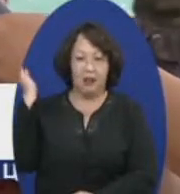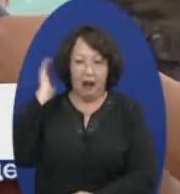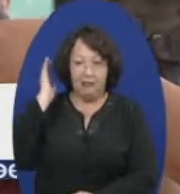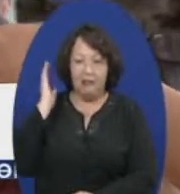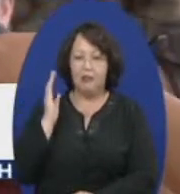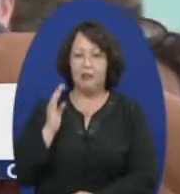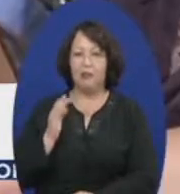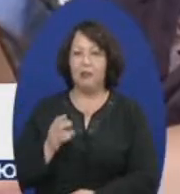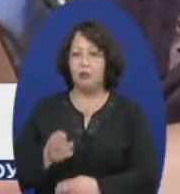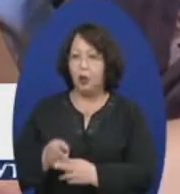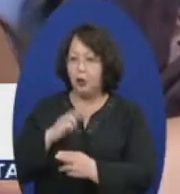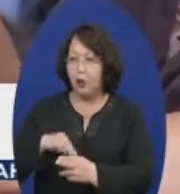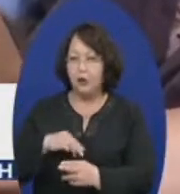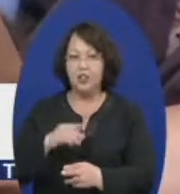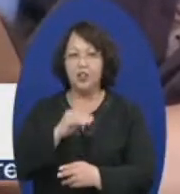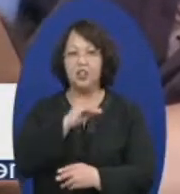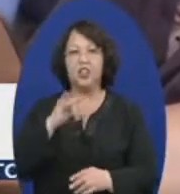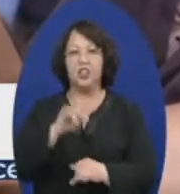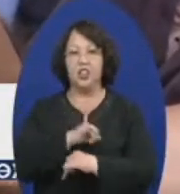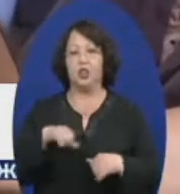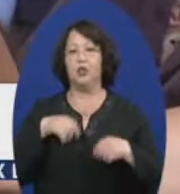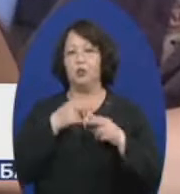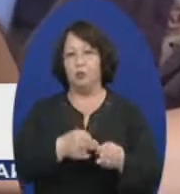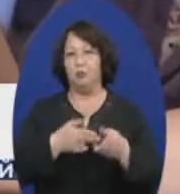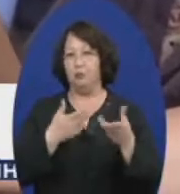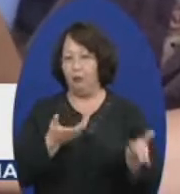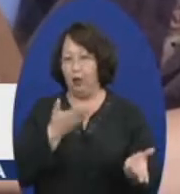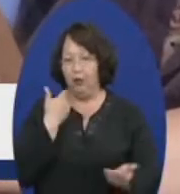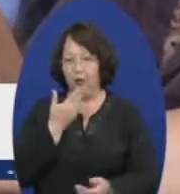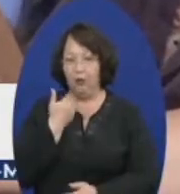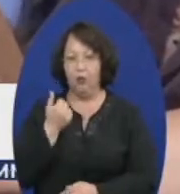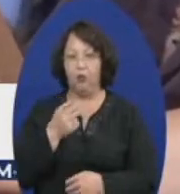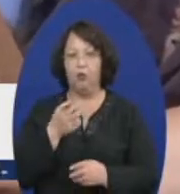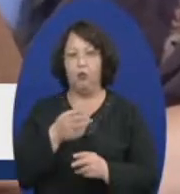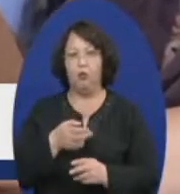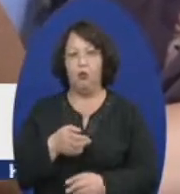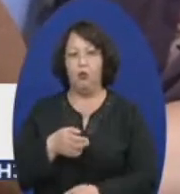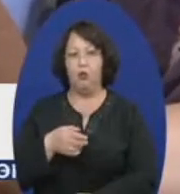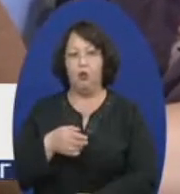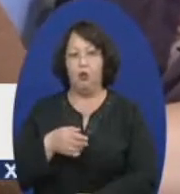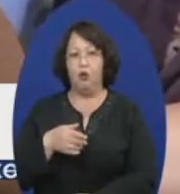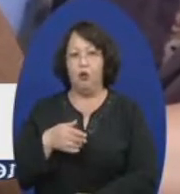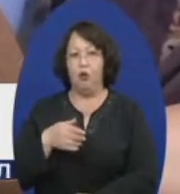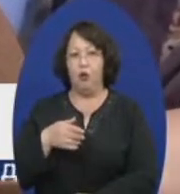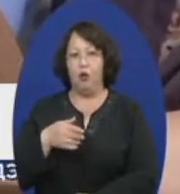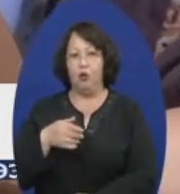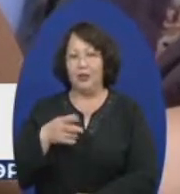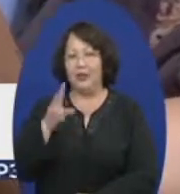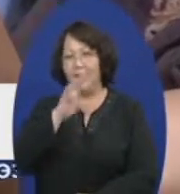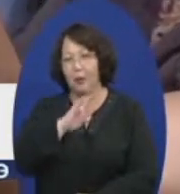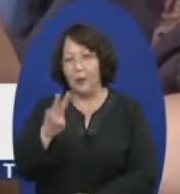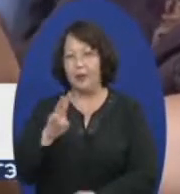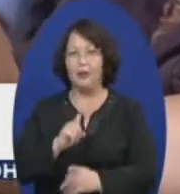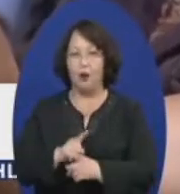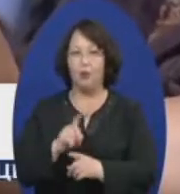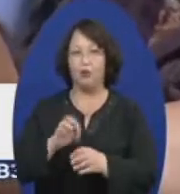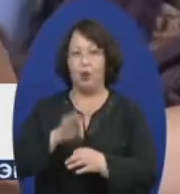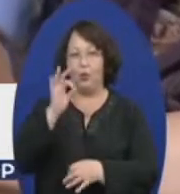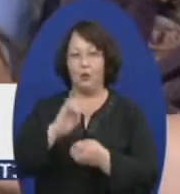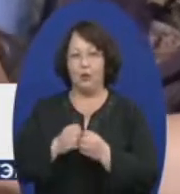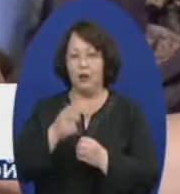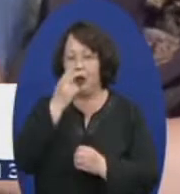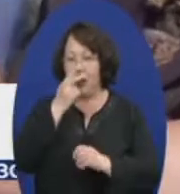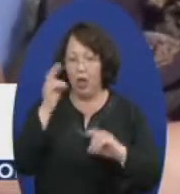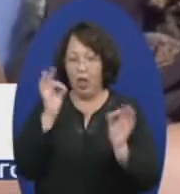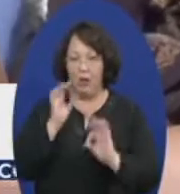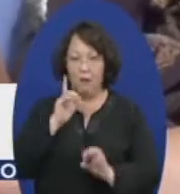ерөөсөө ижилдэгч үйлчлэхгүй байна. Намын жагсаалт сар дээр орж байгаа хүн чинь Хоннайс нүмерсэн баахай юм уу юу юм бөөмд